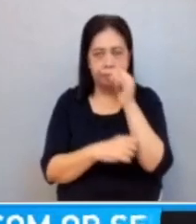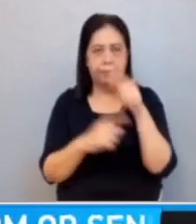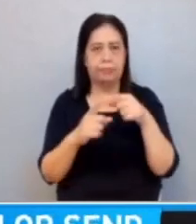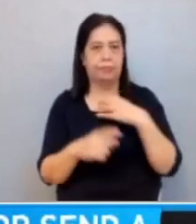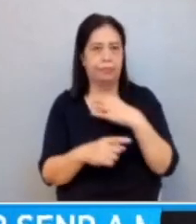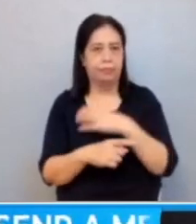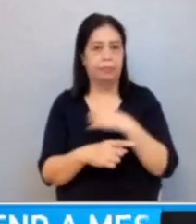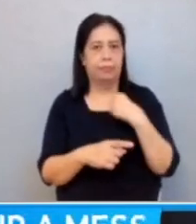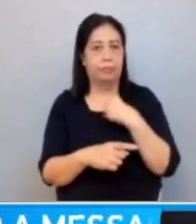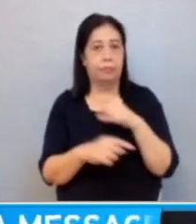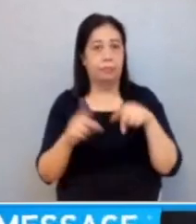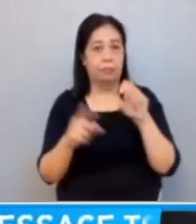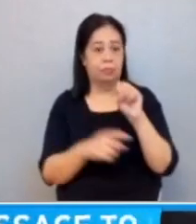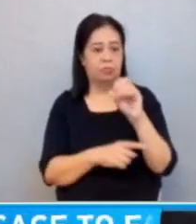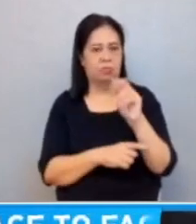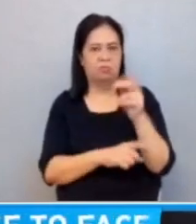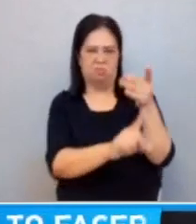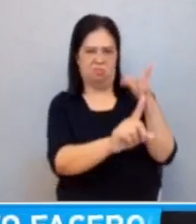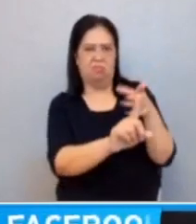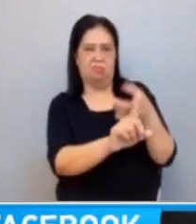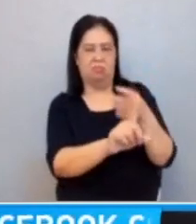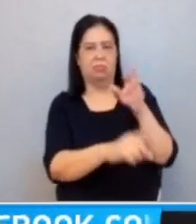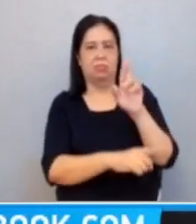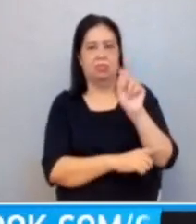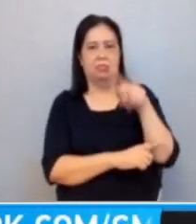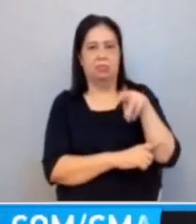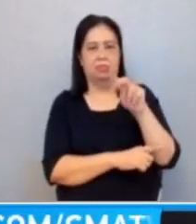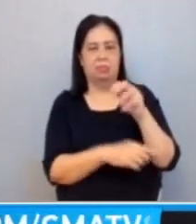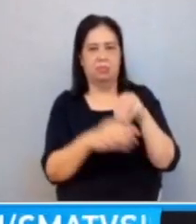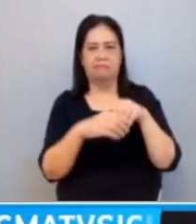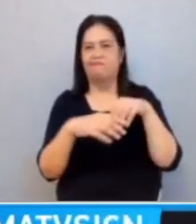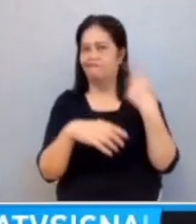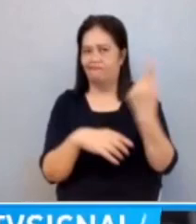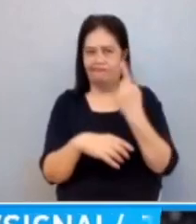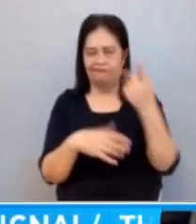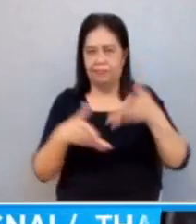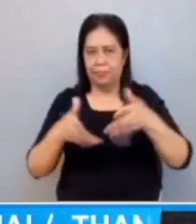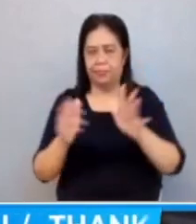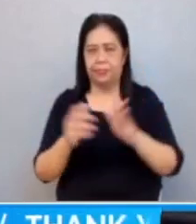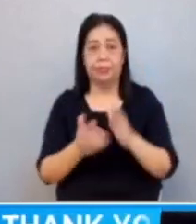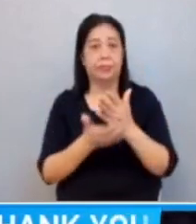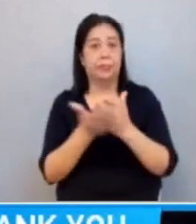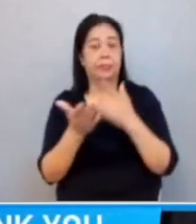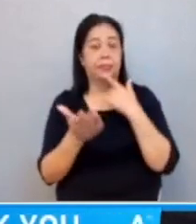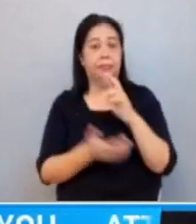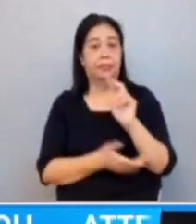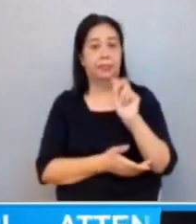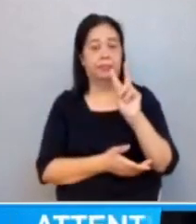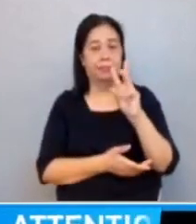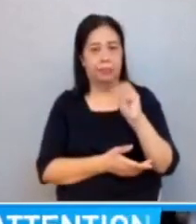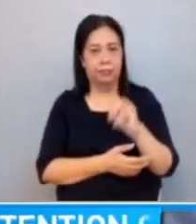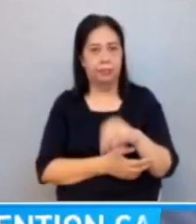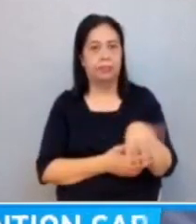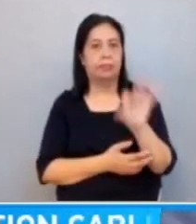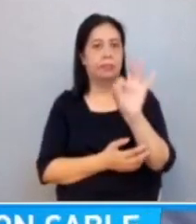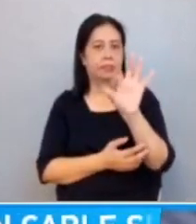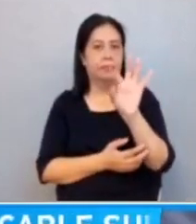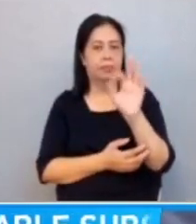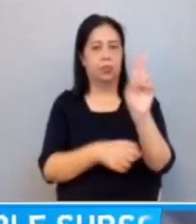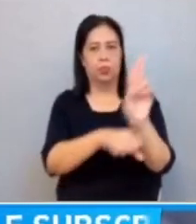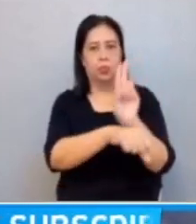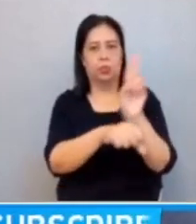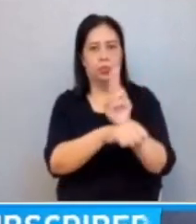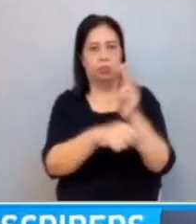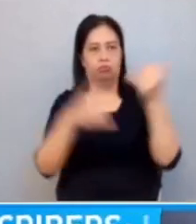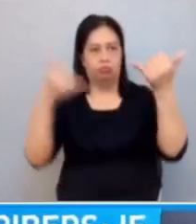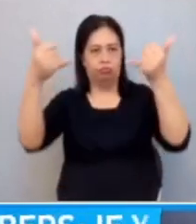araw ng SONA, tanging RTVM lang ang makakapasok sa media center. Ayon sa ilang taga-RTVM, 19 na camera ang gagamitin nila sa araw ng